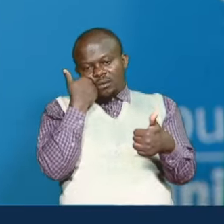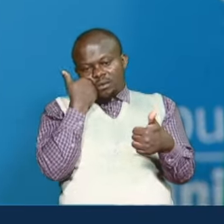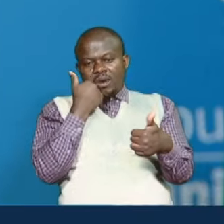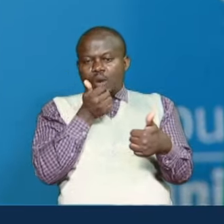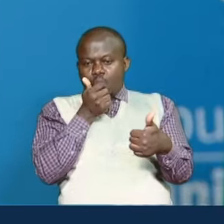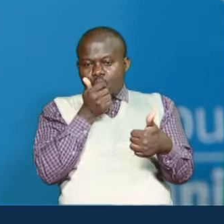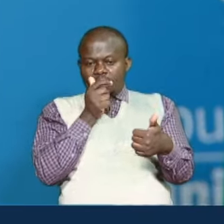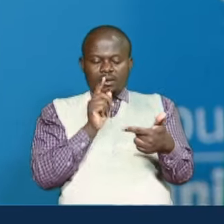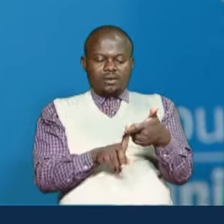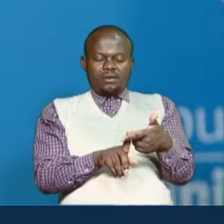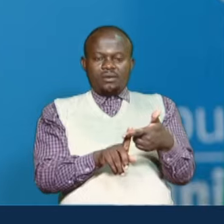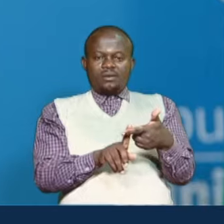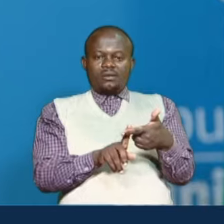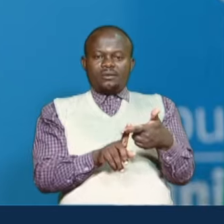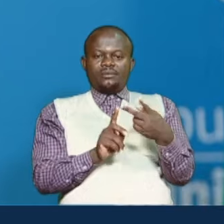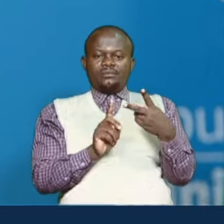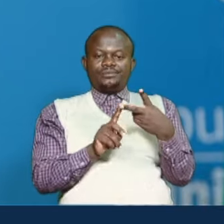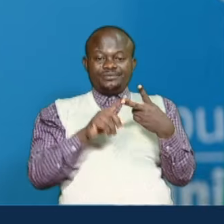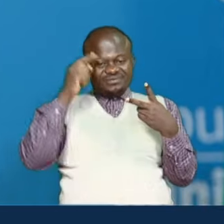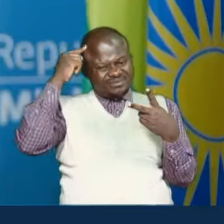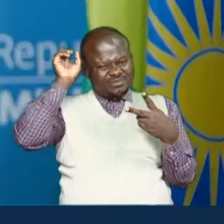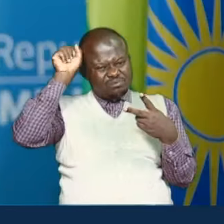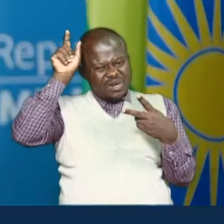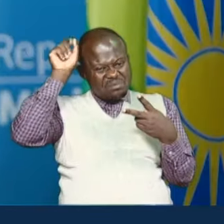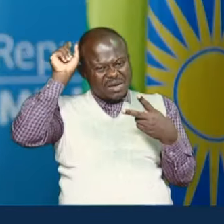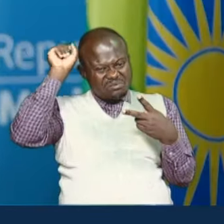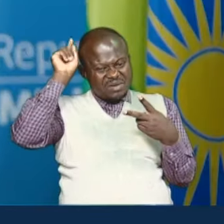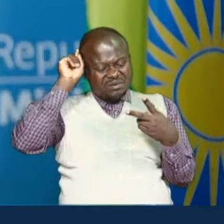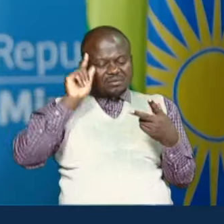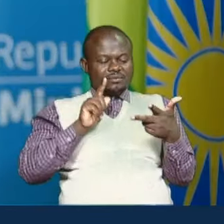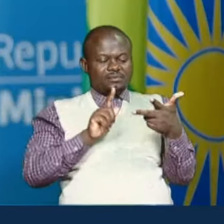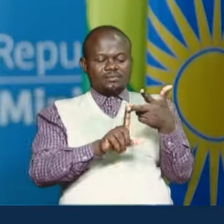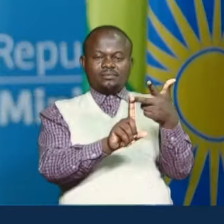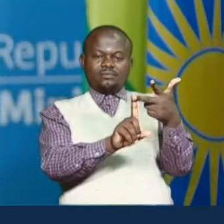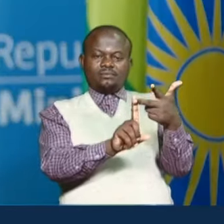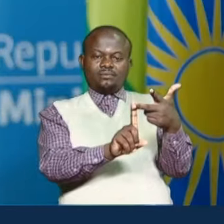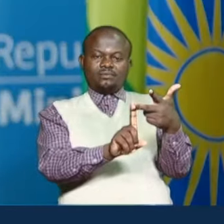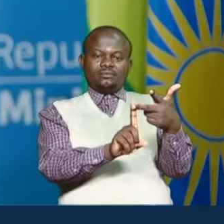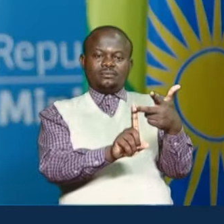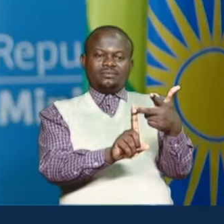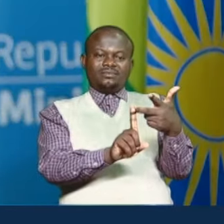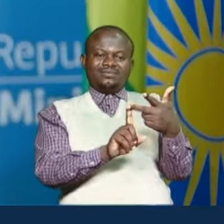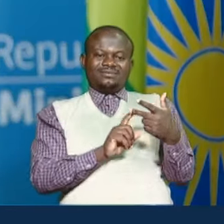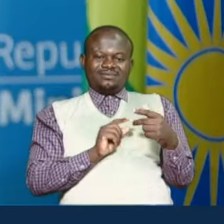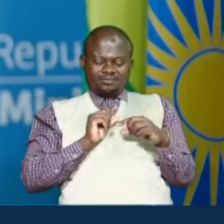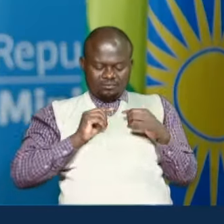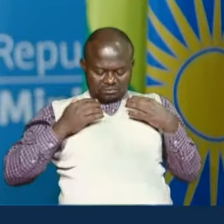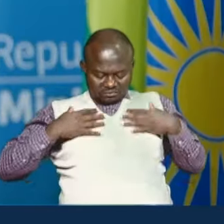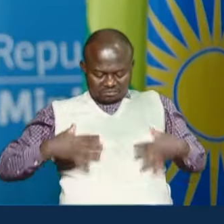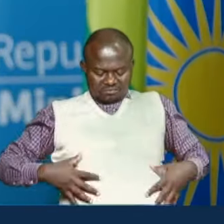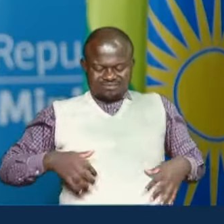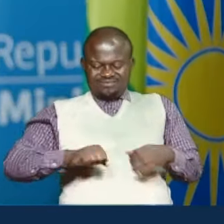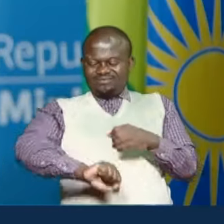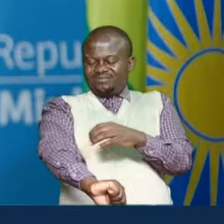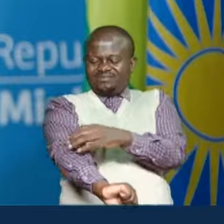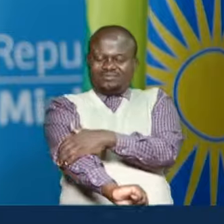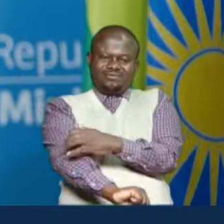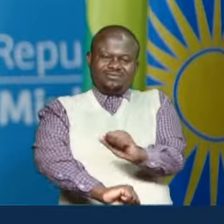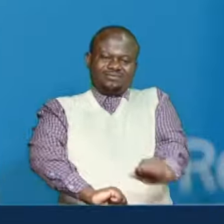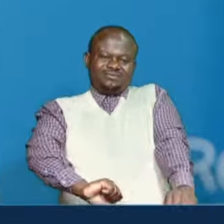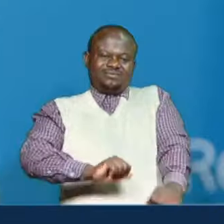kabiri ni ukubabara umutwe cyane icya gatatu ni ukubabara imitsi mu ngingo ugacika intege